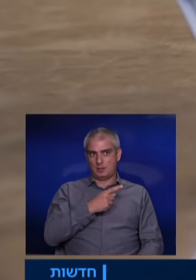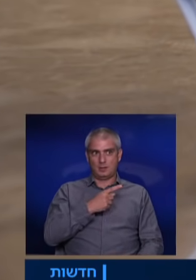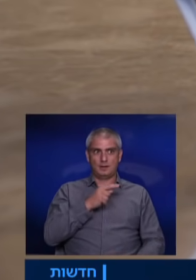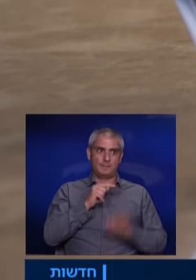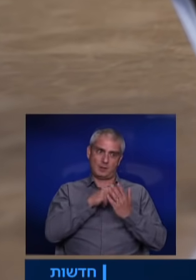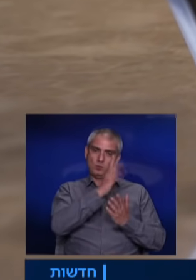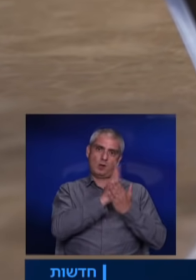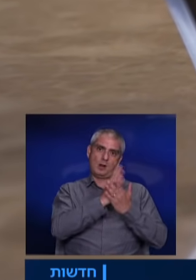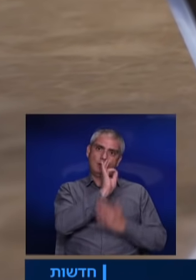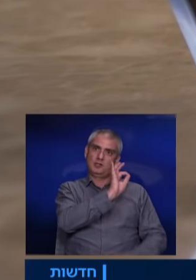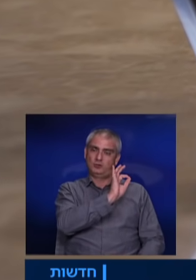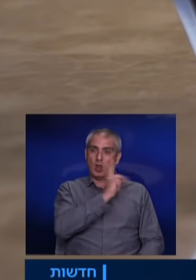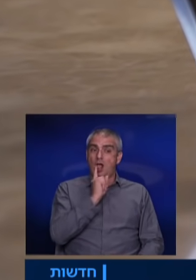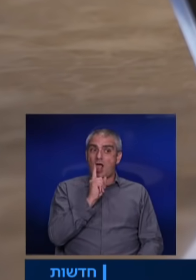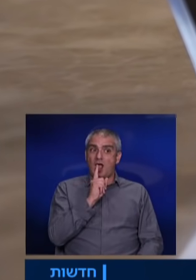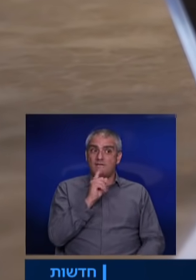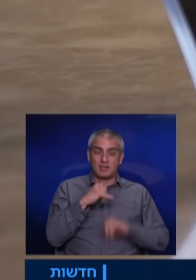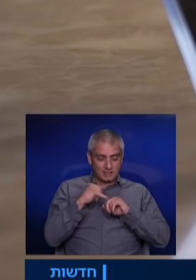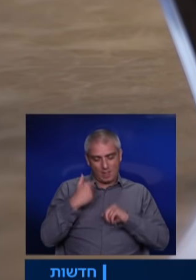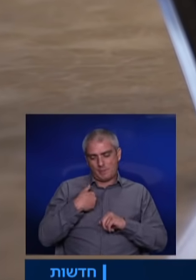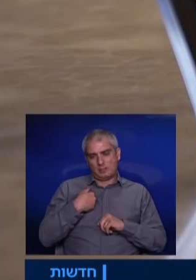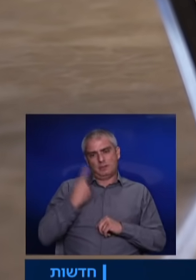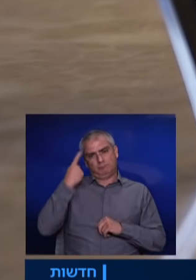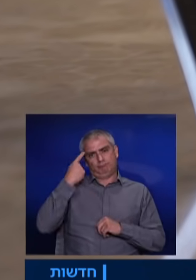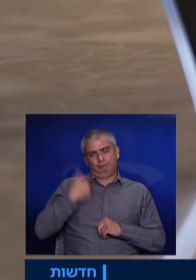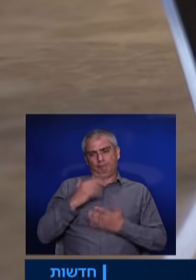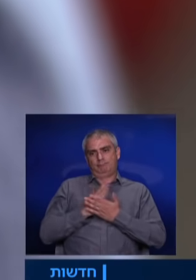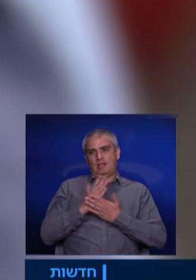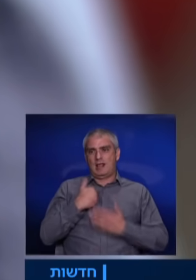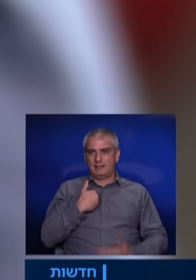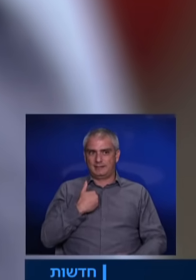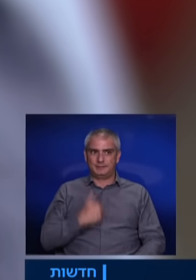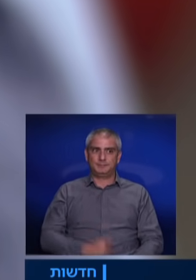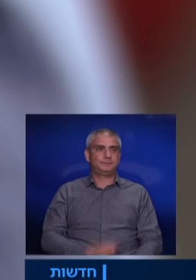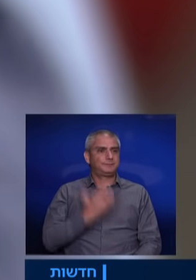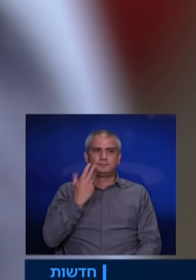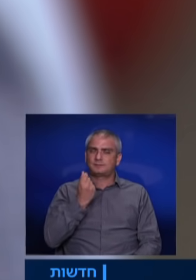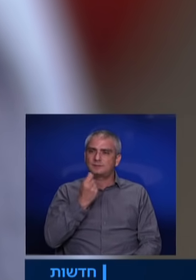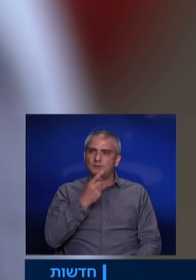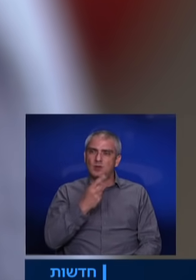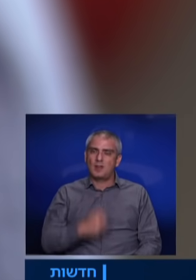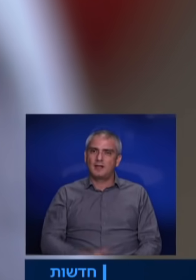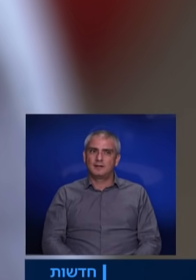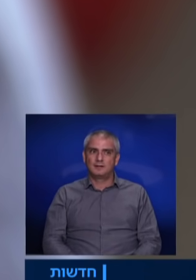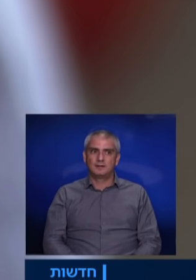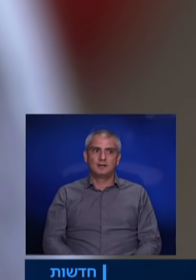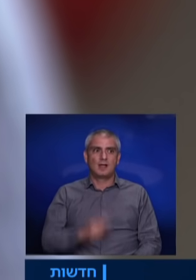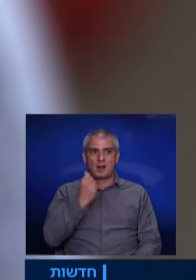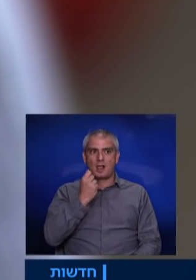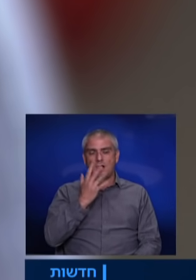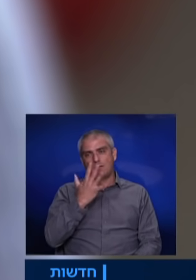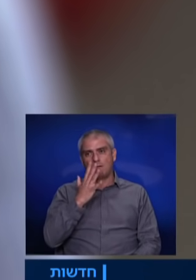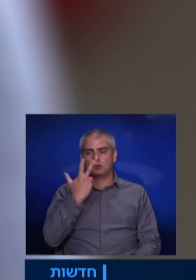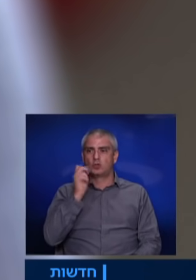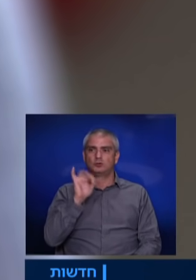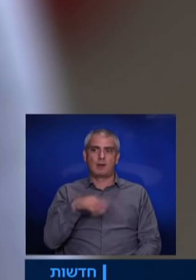זו החלטה שלו, אבל יהלום זה אני החלטתי. כמה הדבר הזה עלה? עלה